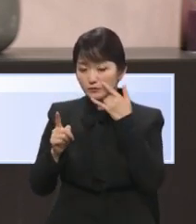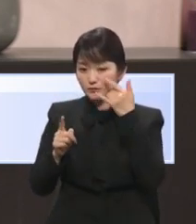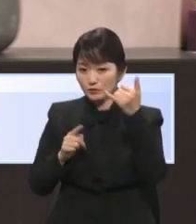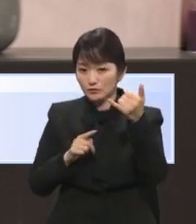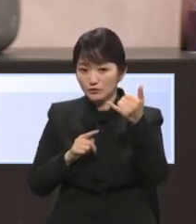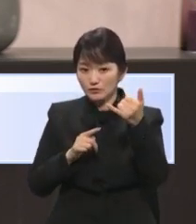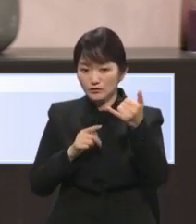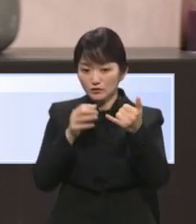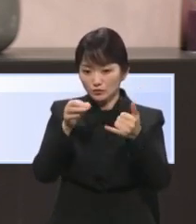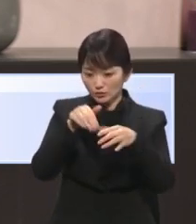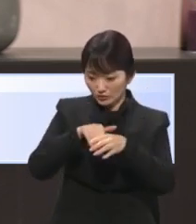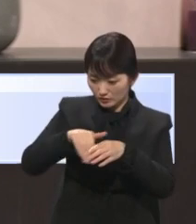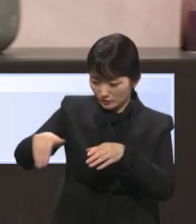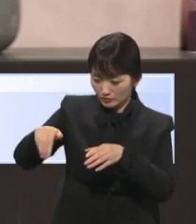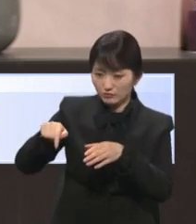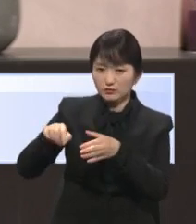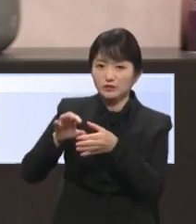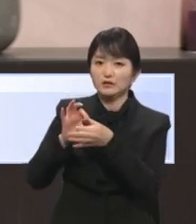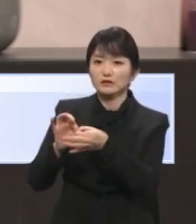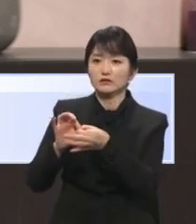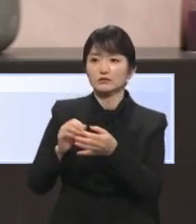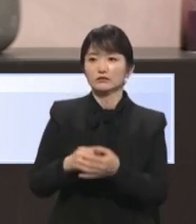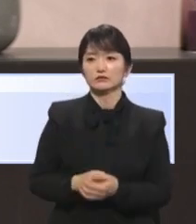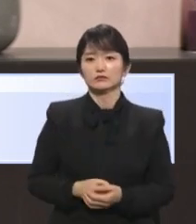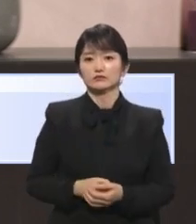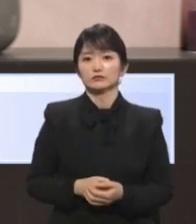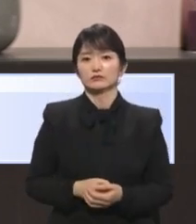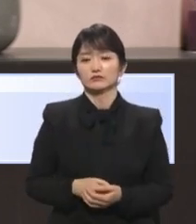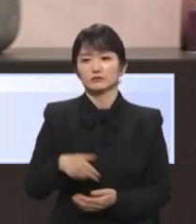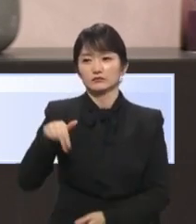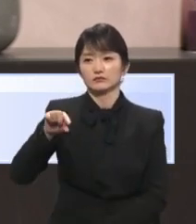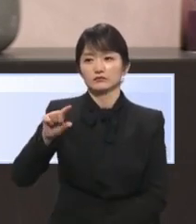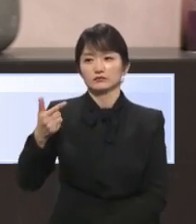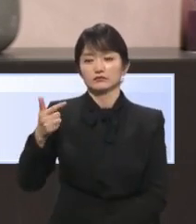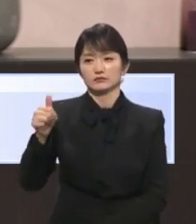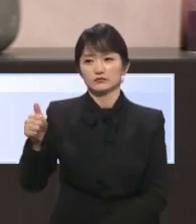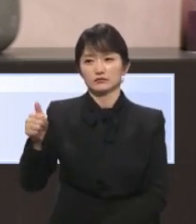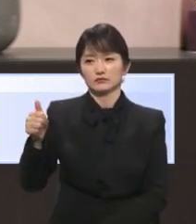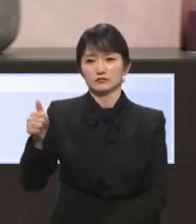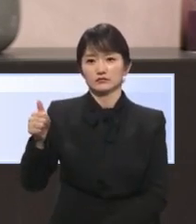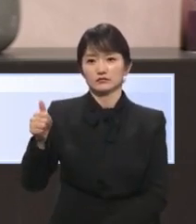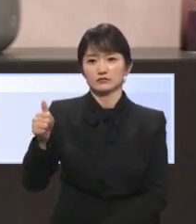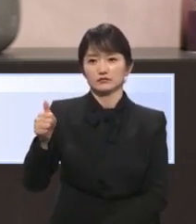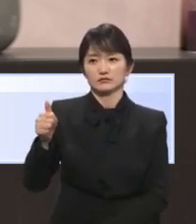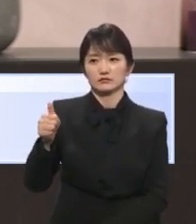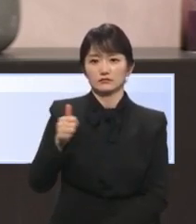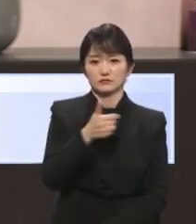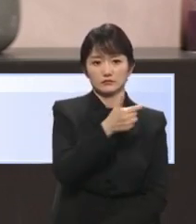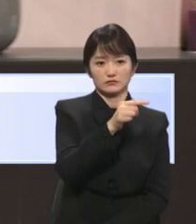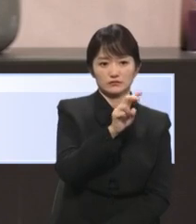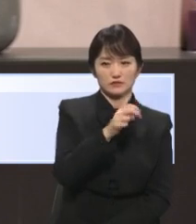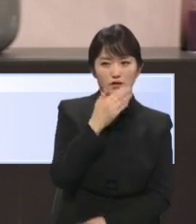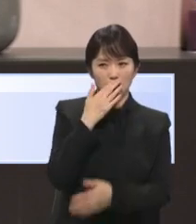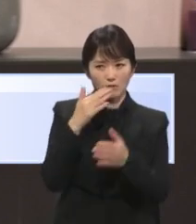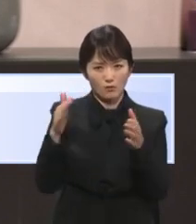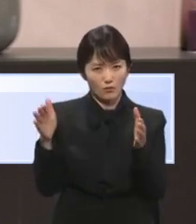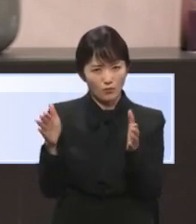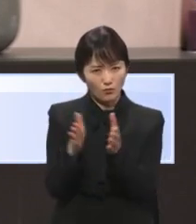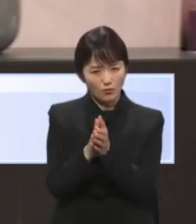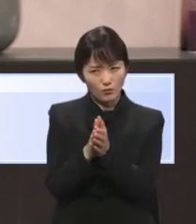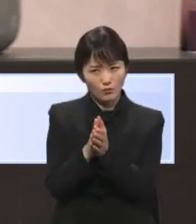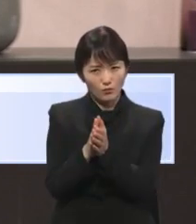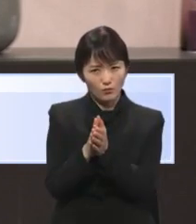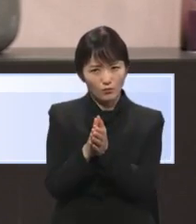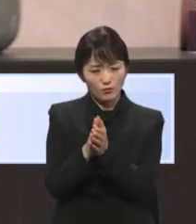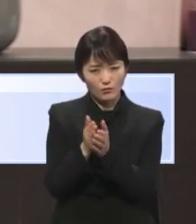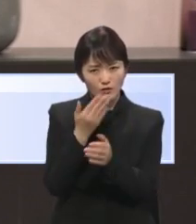어떤 돈을 입금하게 한 부분 관련해서는 최소한이 전청조 씨와 어떤 그 어 공모관계 있다라고 볼 만한 가능성이 전